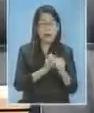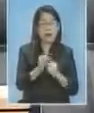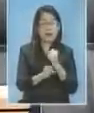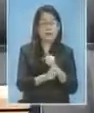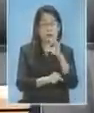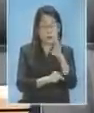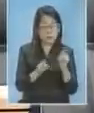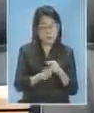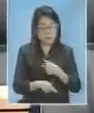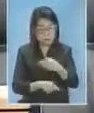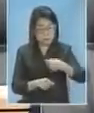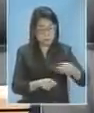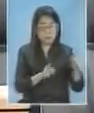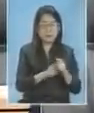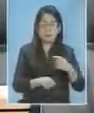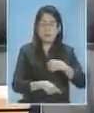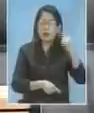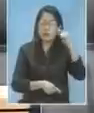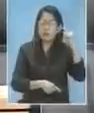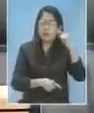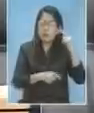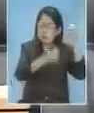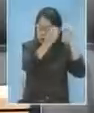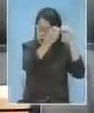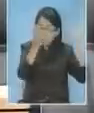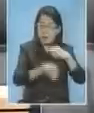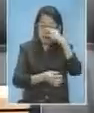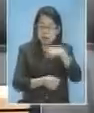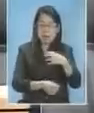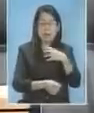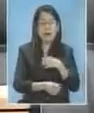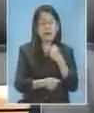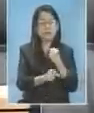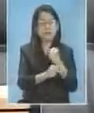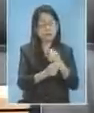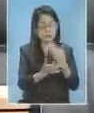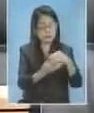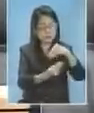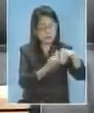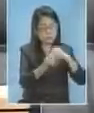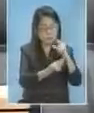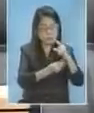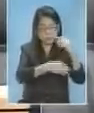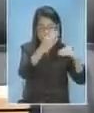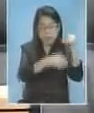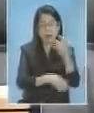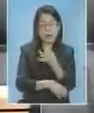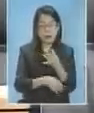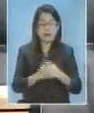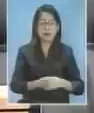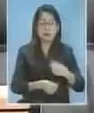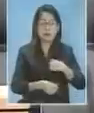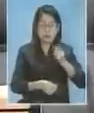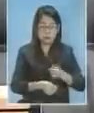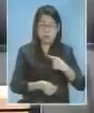ฟังวิสัยทัศน์เรื่องโมเดลเศรษฐกิจใหม่คือเศรษฐกิจสร้างสรรค์แต่สิ่งหนึ่งที่ผมได้ทราบว่าบริษัทอย่าง